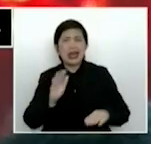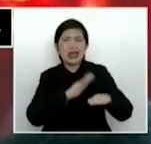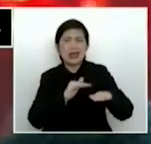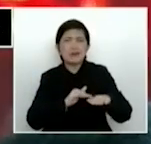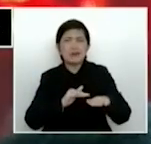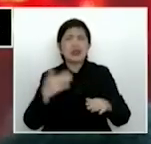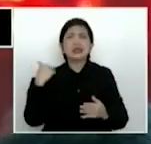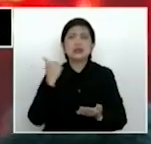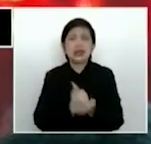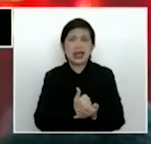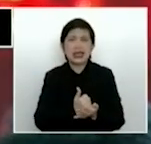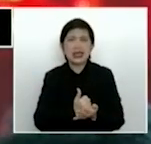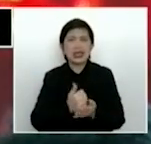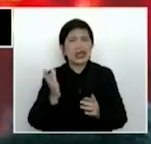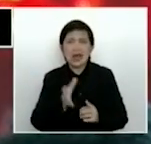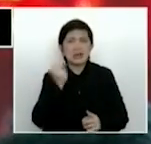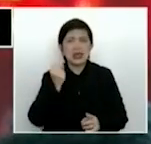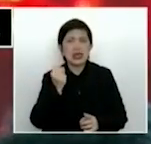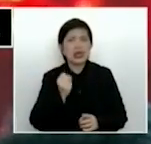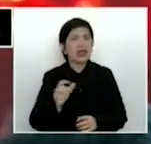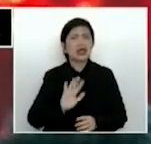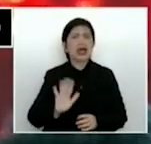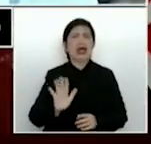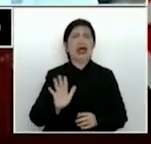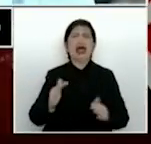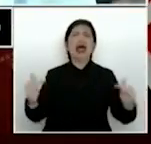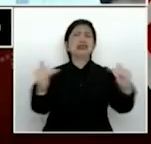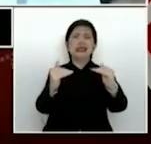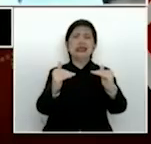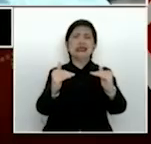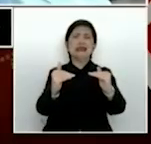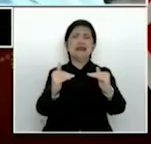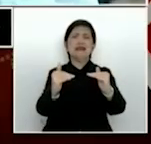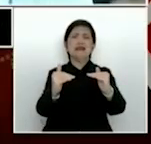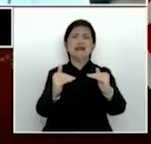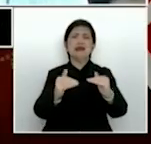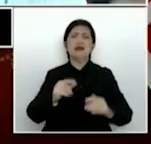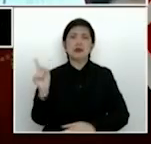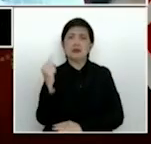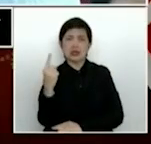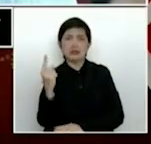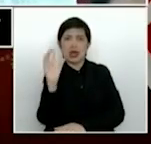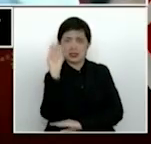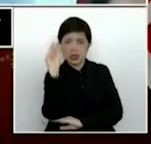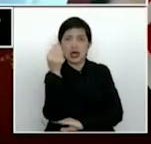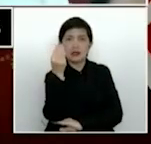kebijakan yang diambil tidak akan pernah adil oleh sebab itu pempr